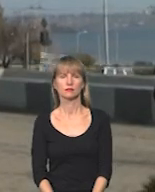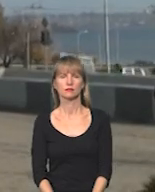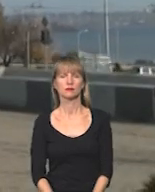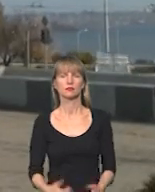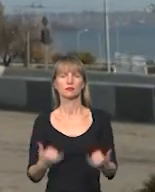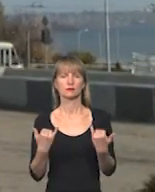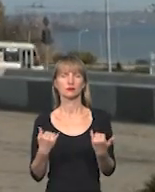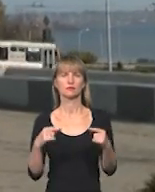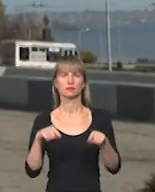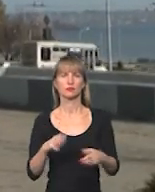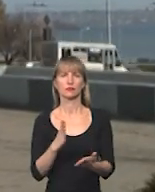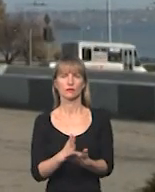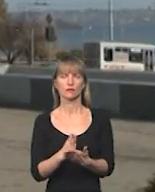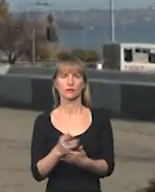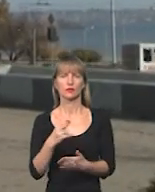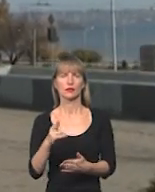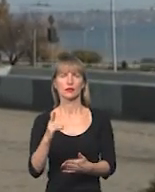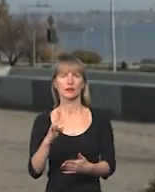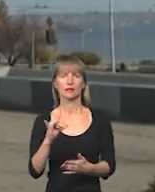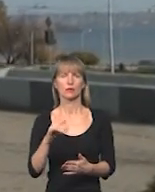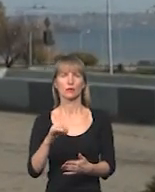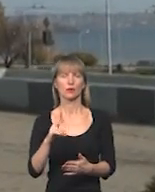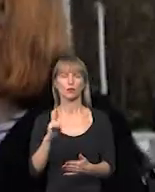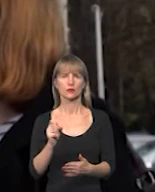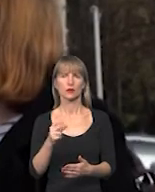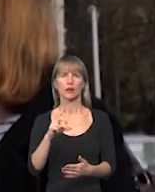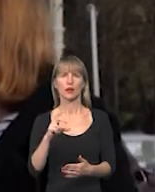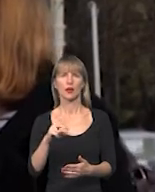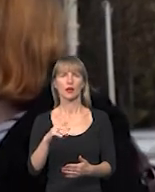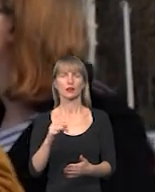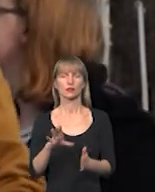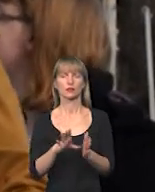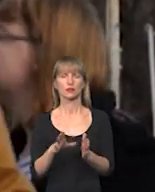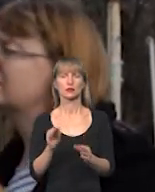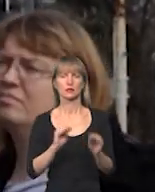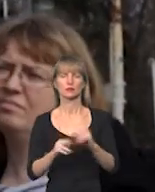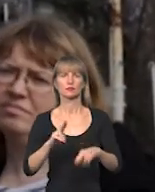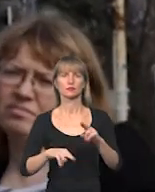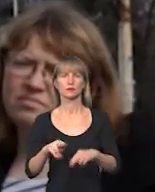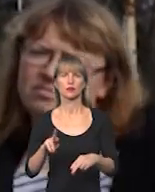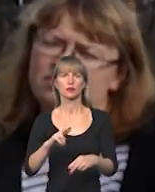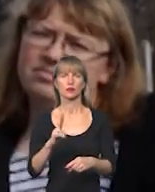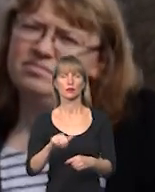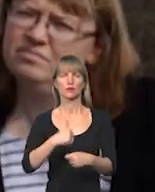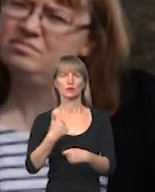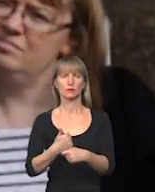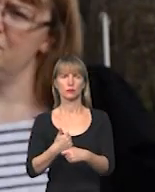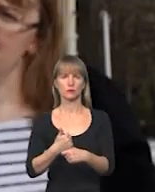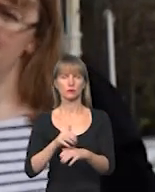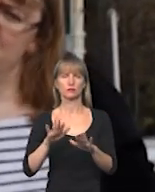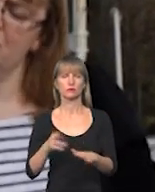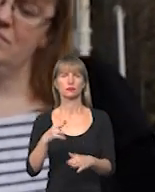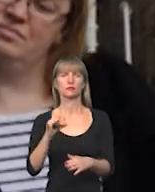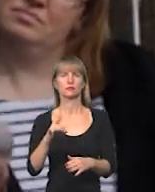Зараз тут знаходиться Дніпровська електроенергетична система. Зводили цю будівлю як головну контору Дніпрострою. В